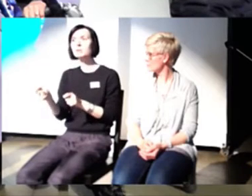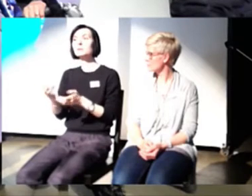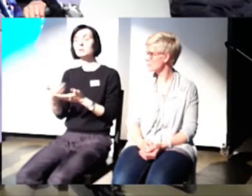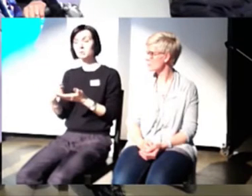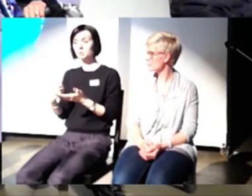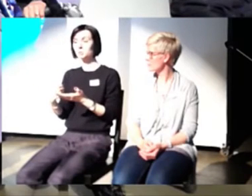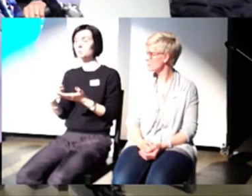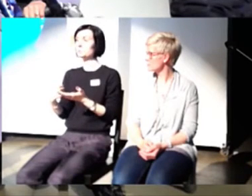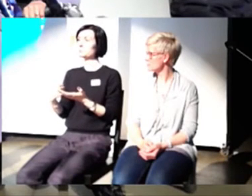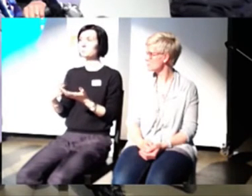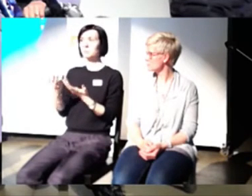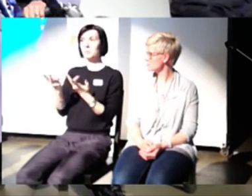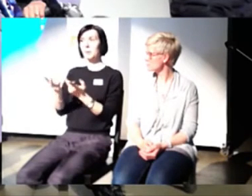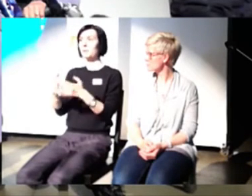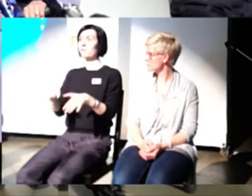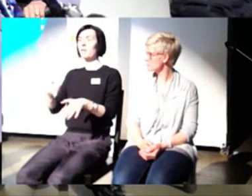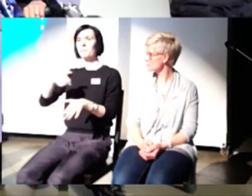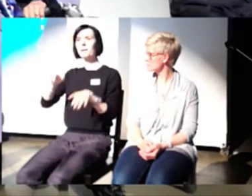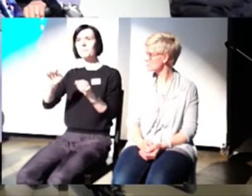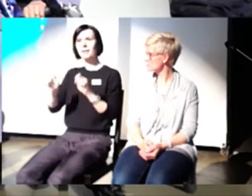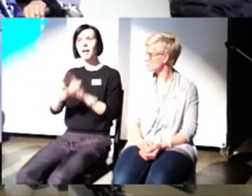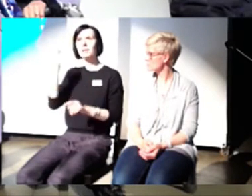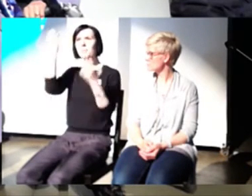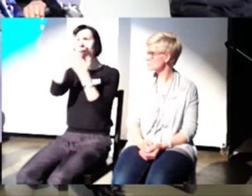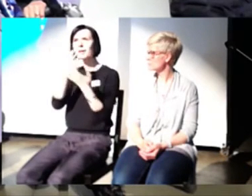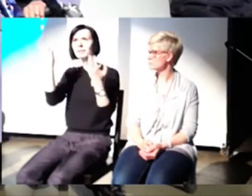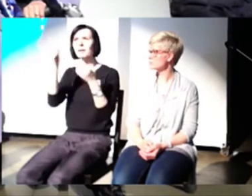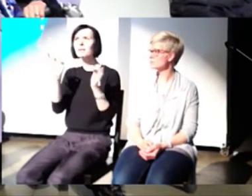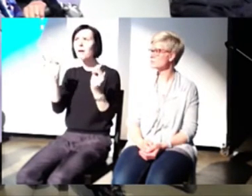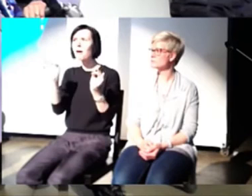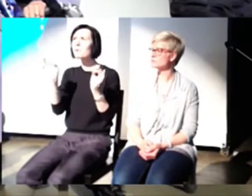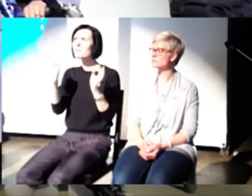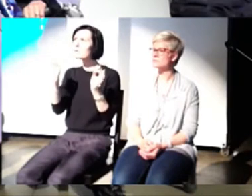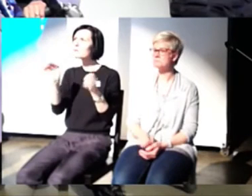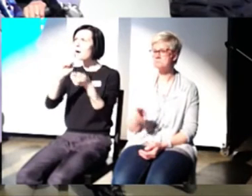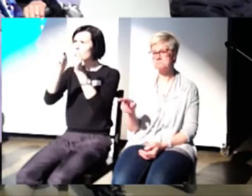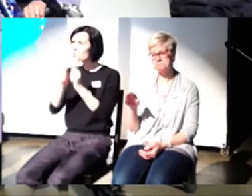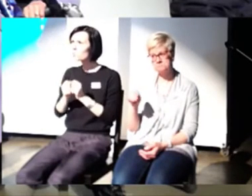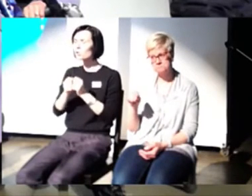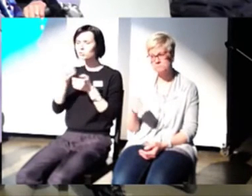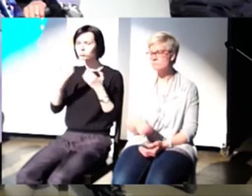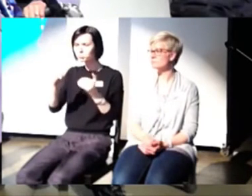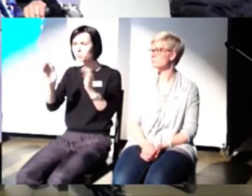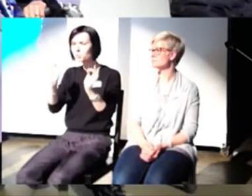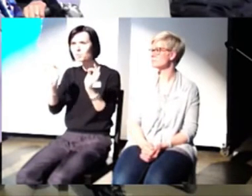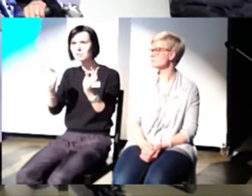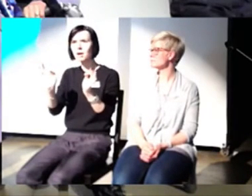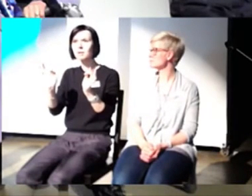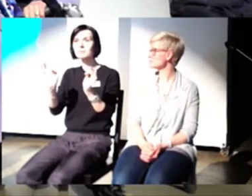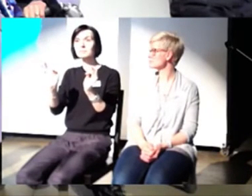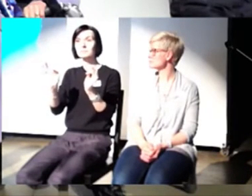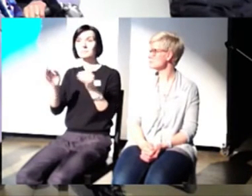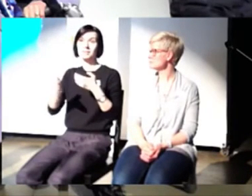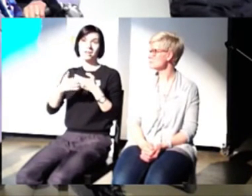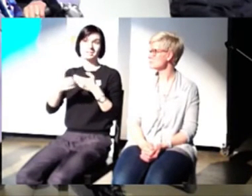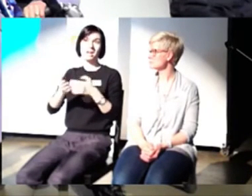sitten joudutaan miettimään sitä, että hetkinen. Ja näin ollen, niin kun sielläkin on asennekoodilla, ja niin kuin ollaan kuultu tässä,